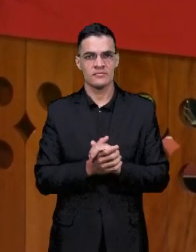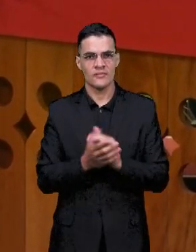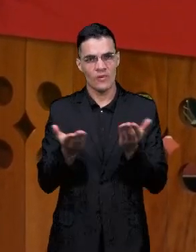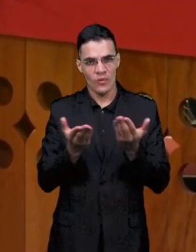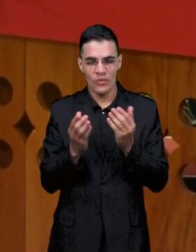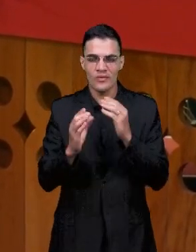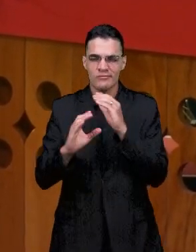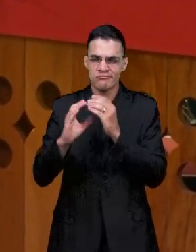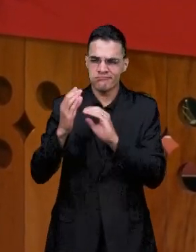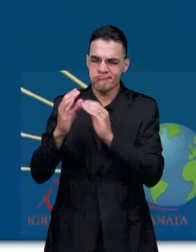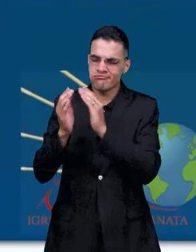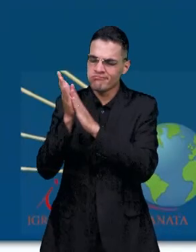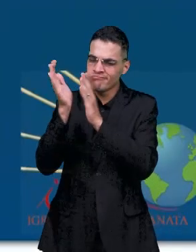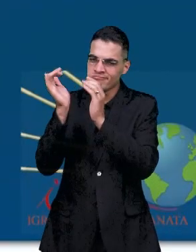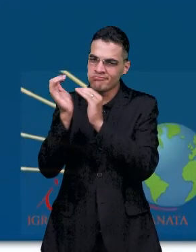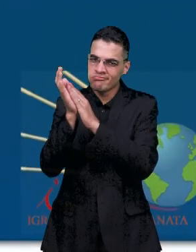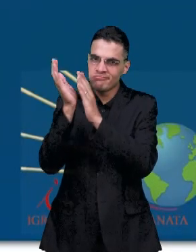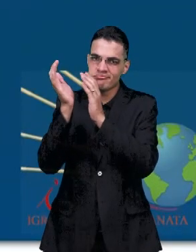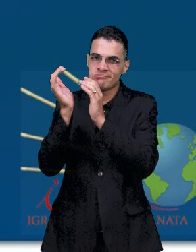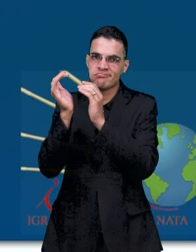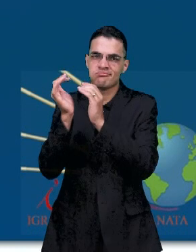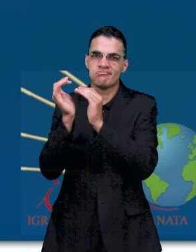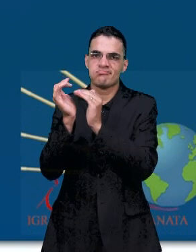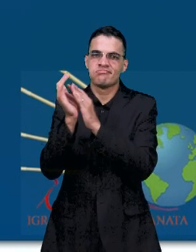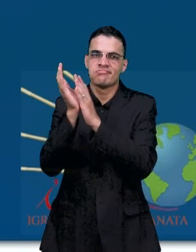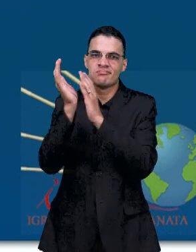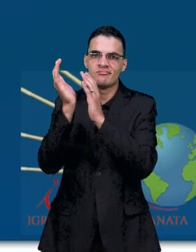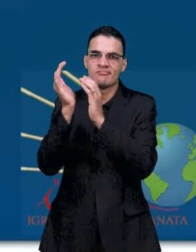споем псалом.